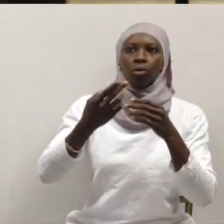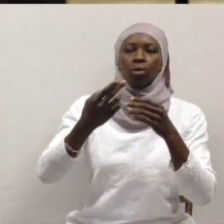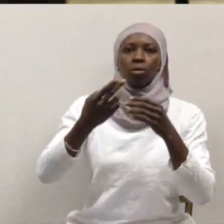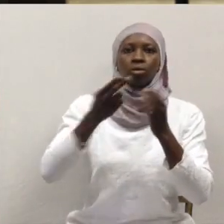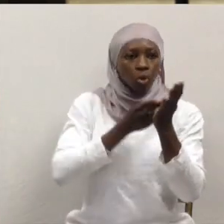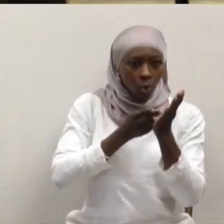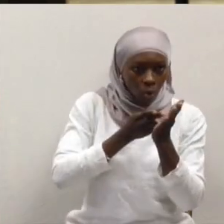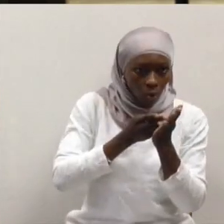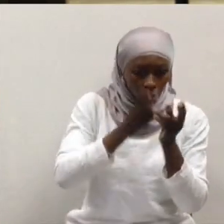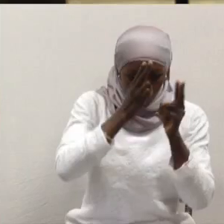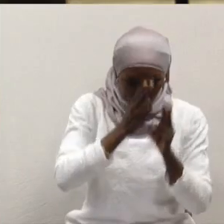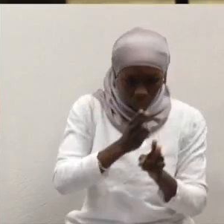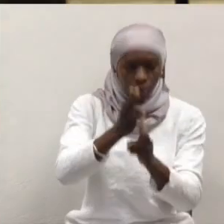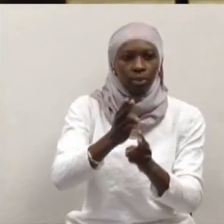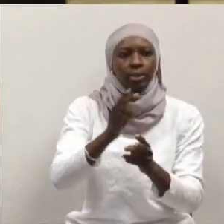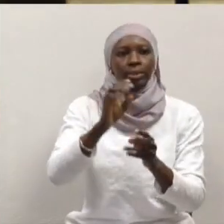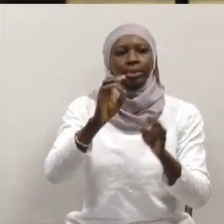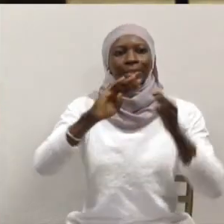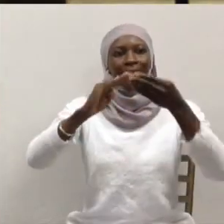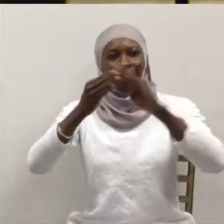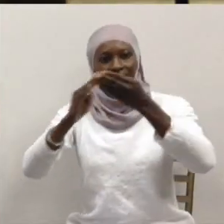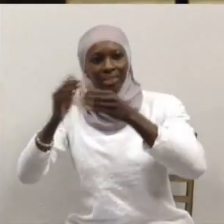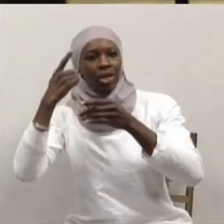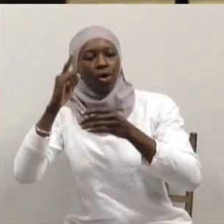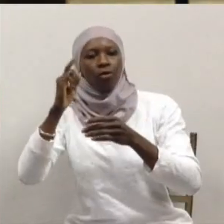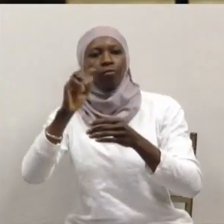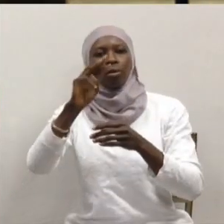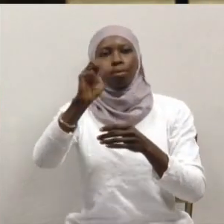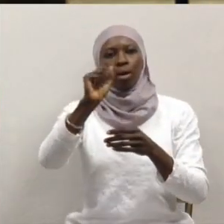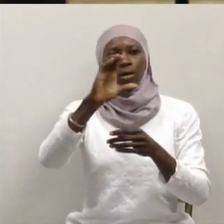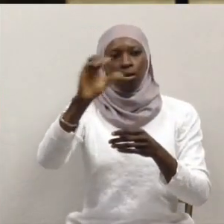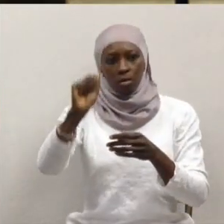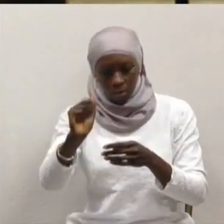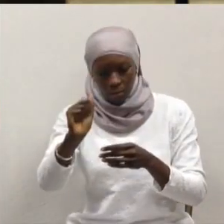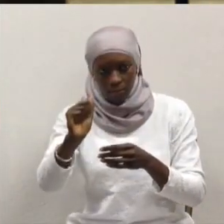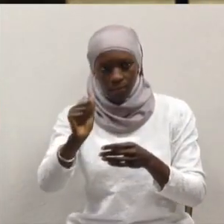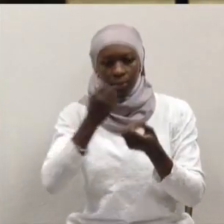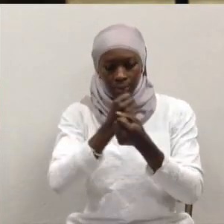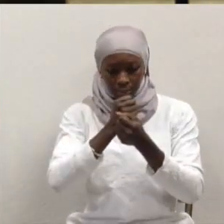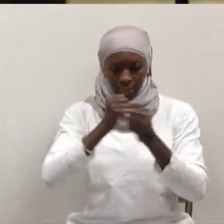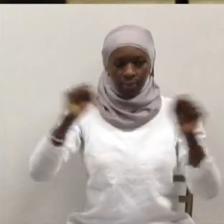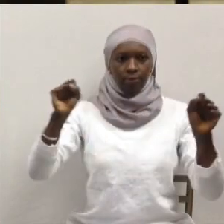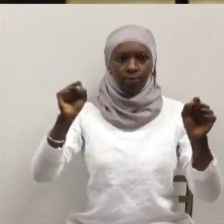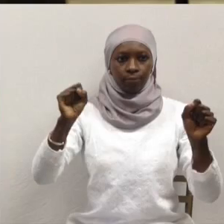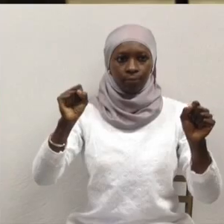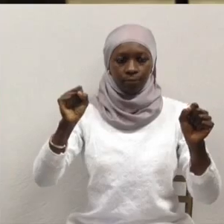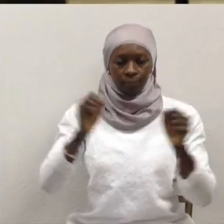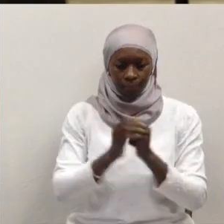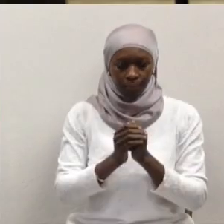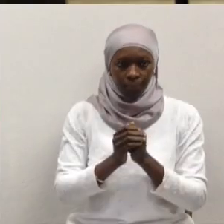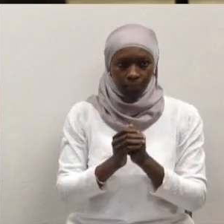مُحَلِّقِينَ رُؤُوسَكُمْ وَمُقَصِّرِينَ. Some of you will have shaved their heads, some of you will have just got a